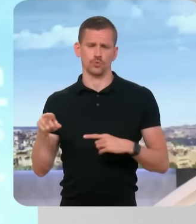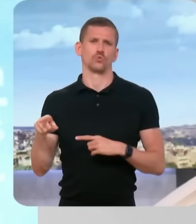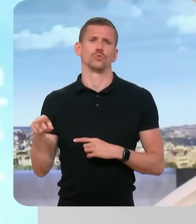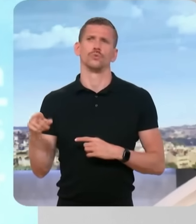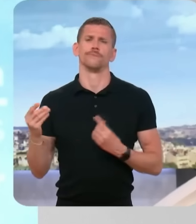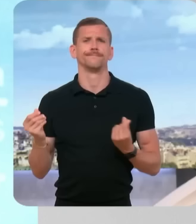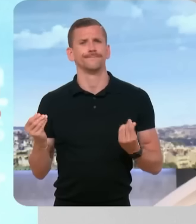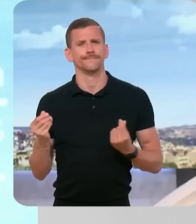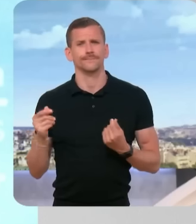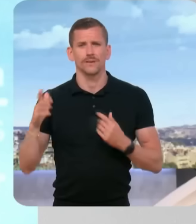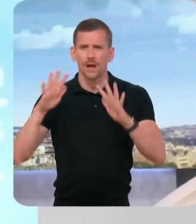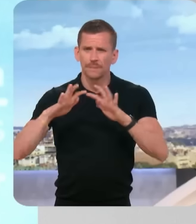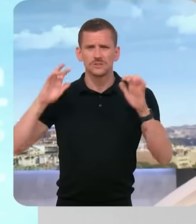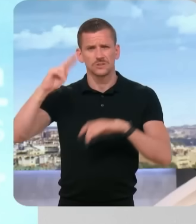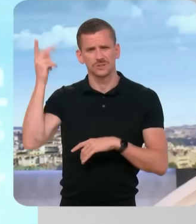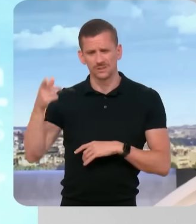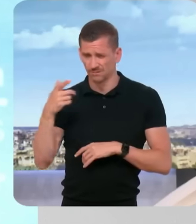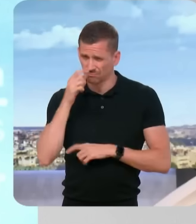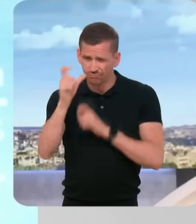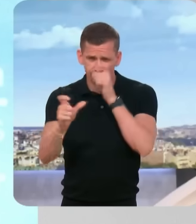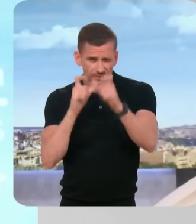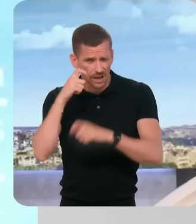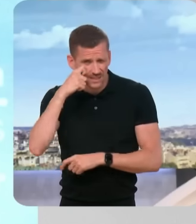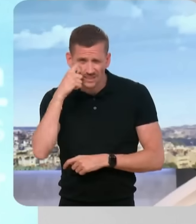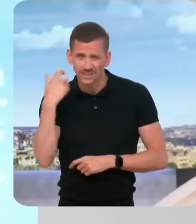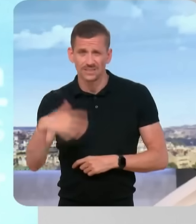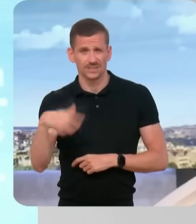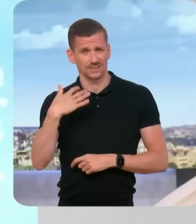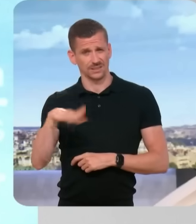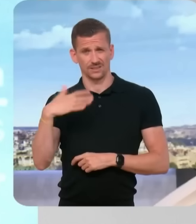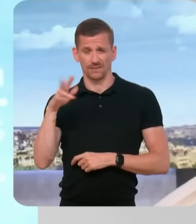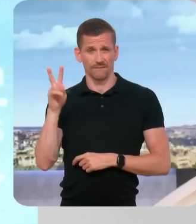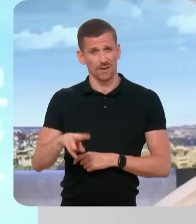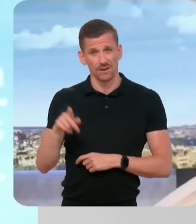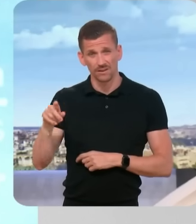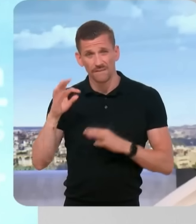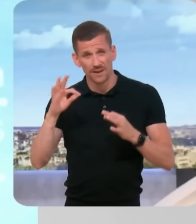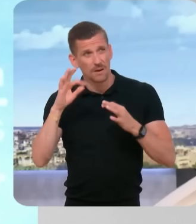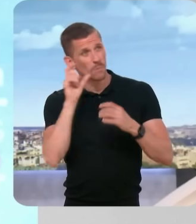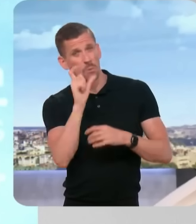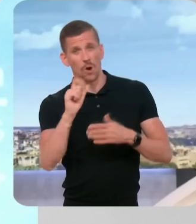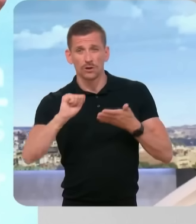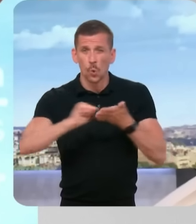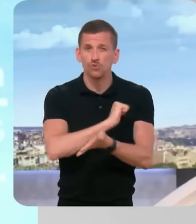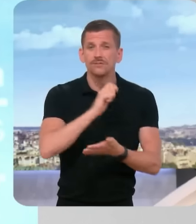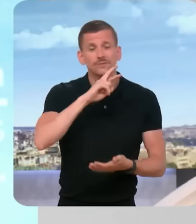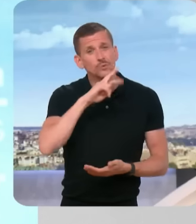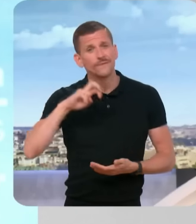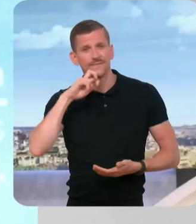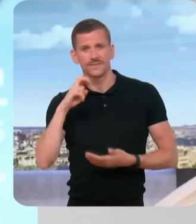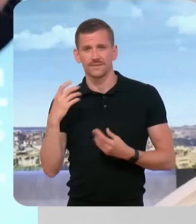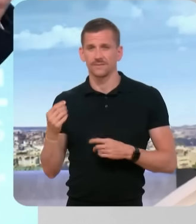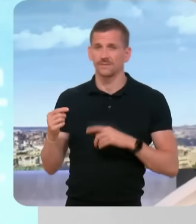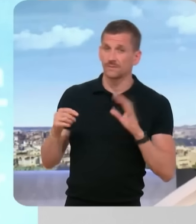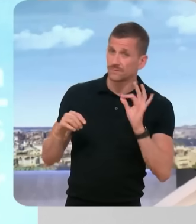racistes. Qui, d'accord, une fois où j'ai évoqué le fait que le risque de génocide à Gaza s'est exprimé en disant